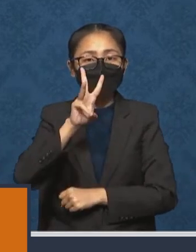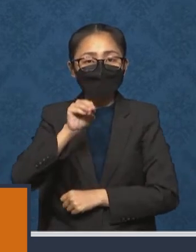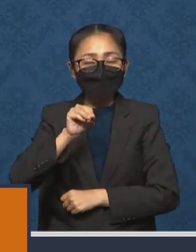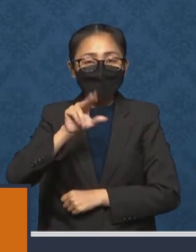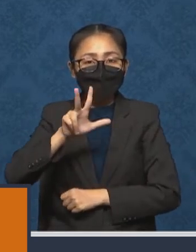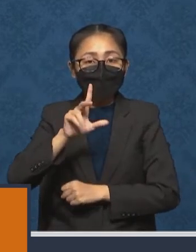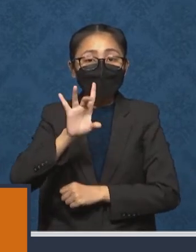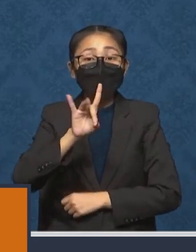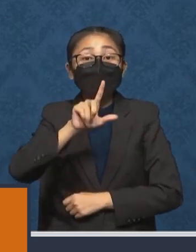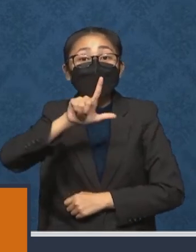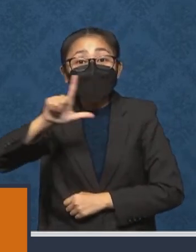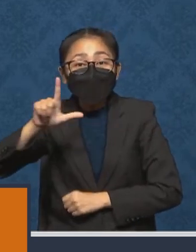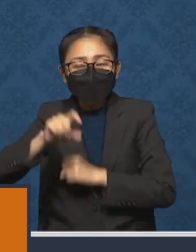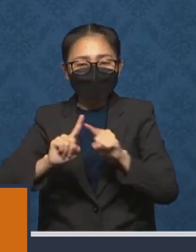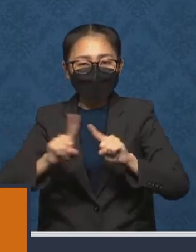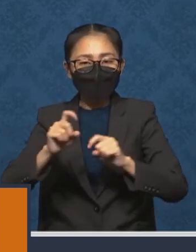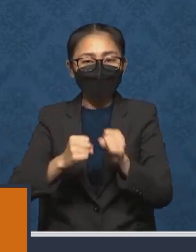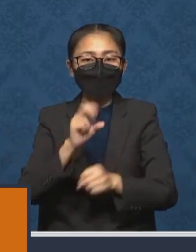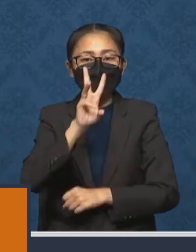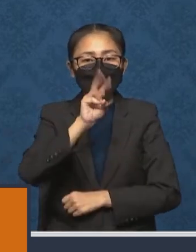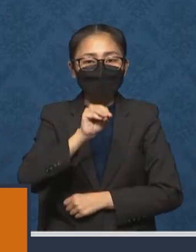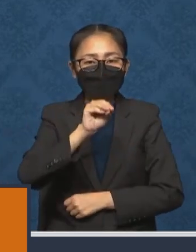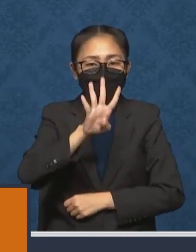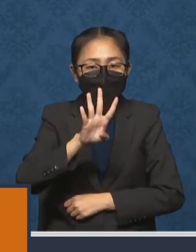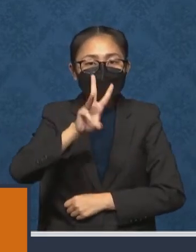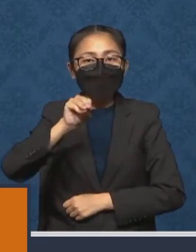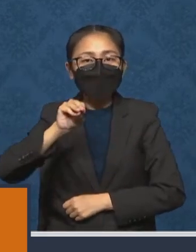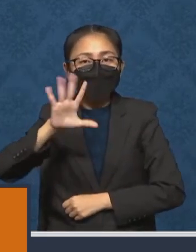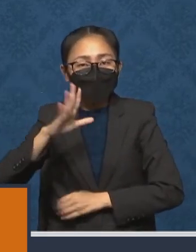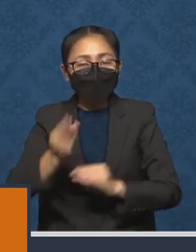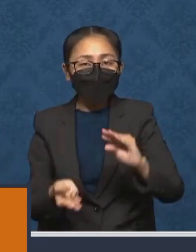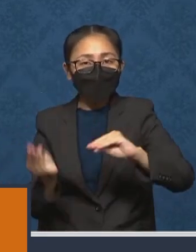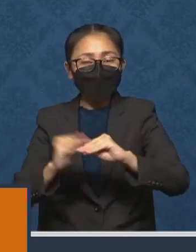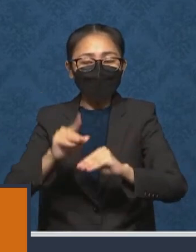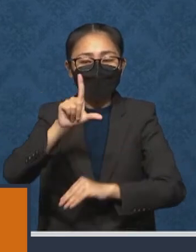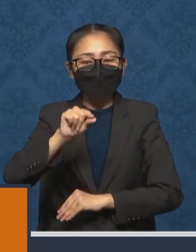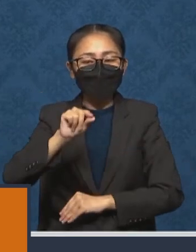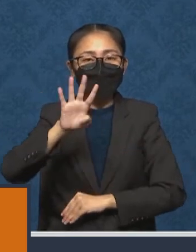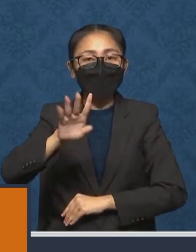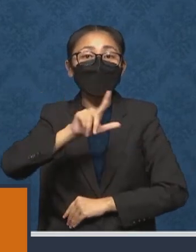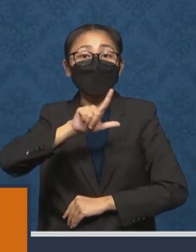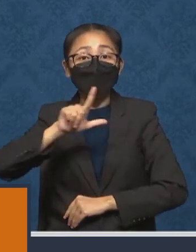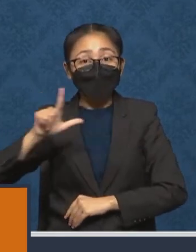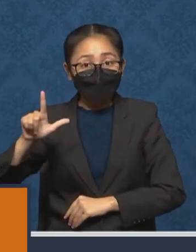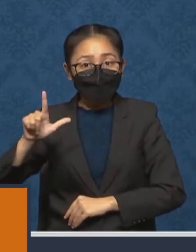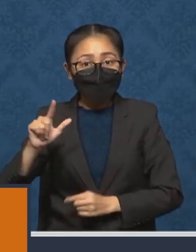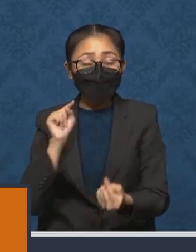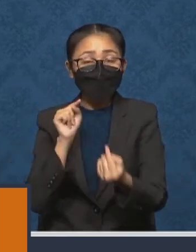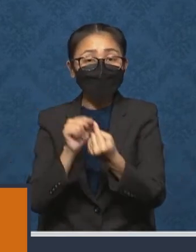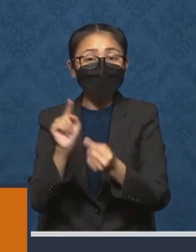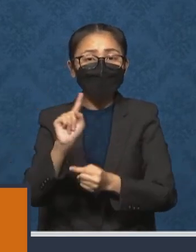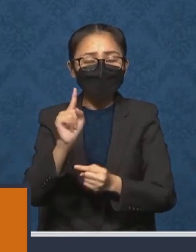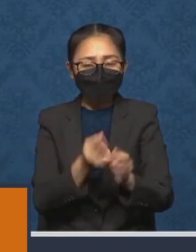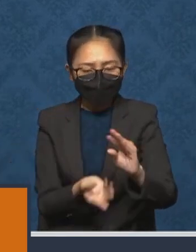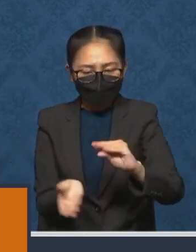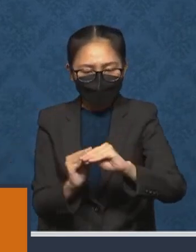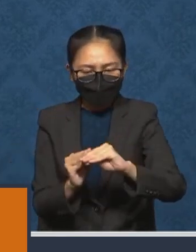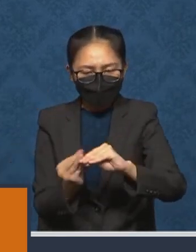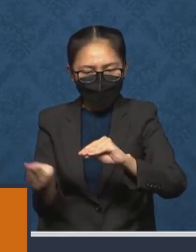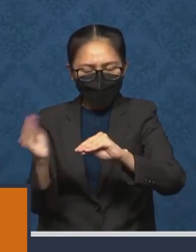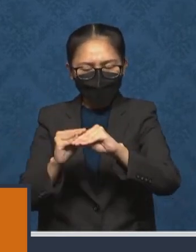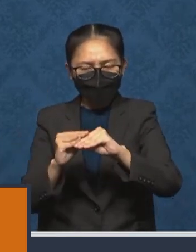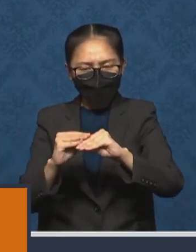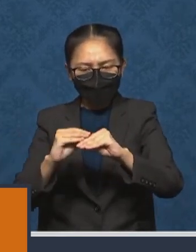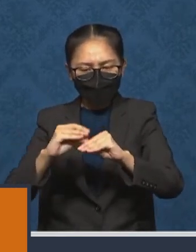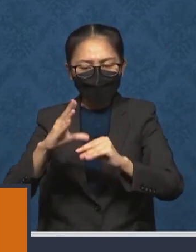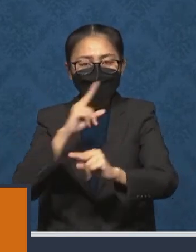บาทแต่ในปี64และ65กลับเพิ่มขึ้นมาเป็น24ล้านบาทเรียกได้ว่าเพิ่มขึ้นแบบก้าวกระโดดถึง